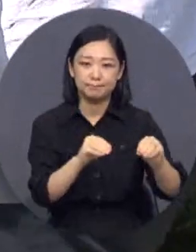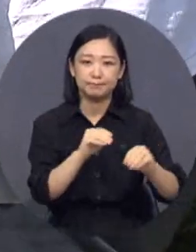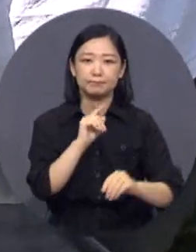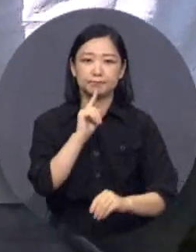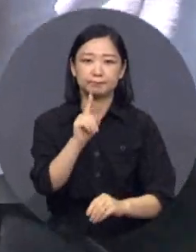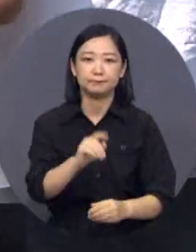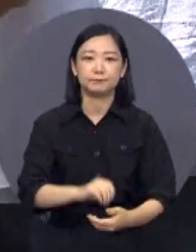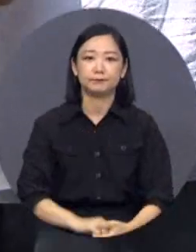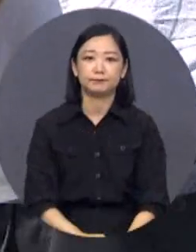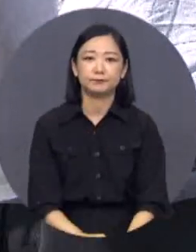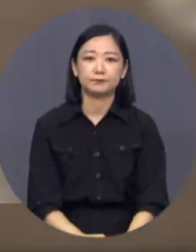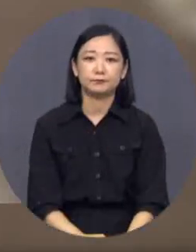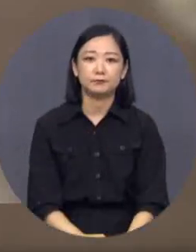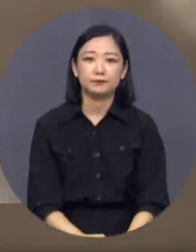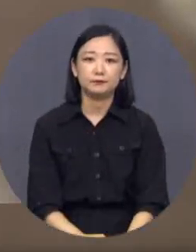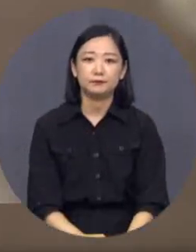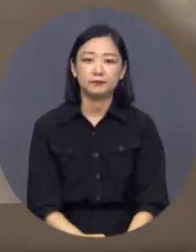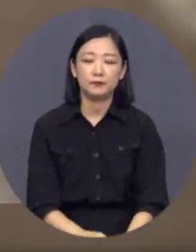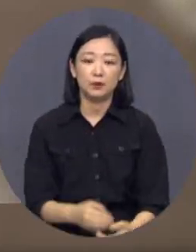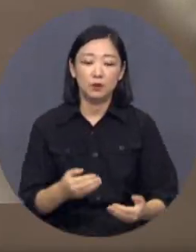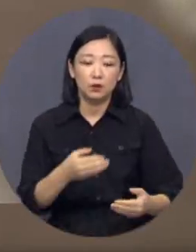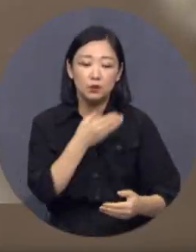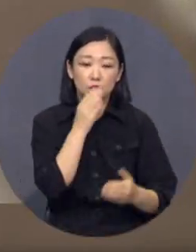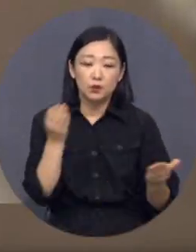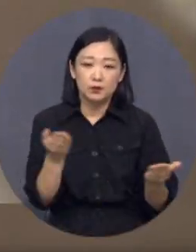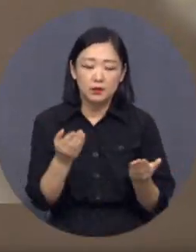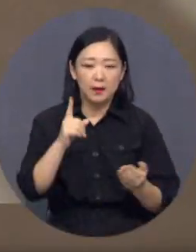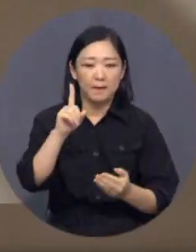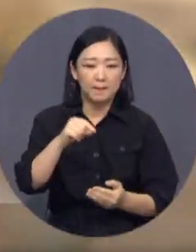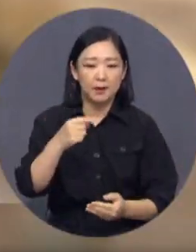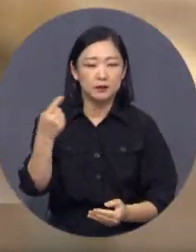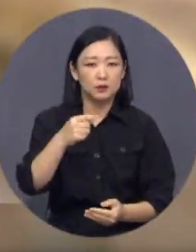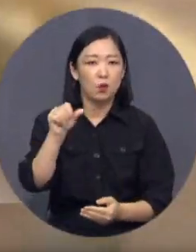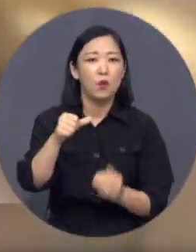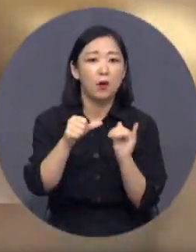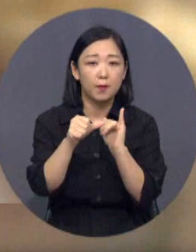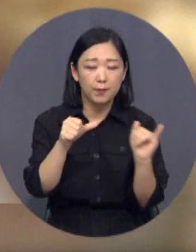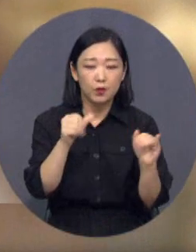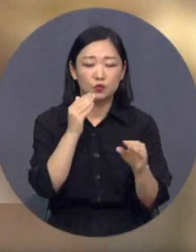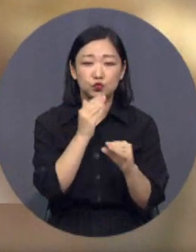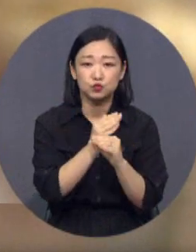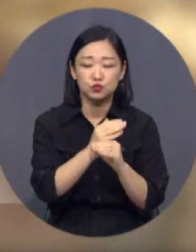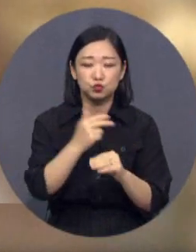중단한다고 밝혔습니다. 제주역 노인 일자리 참여자는 11,500여